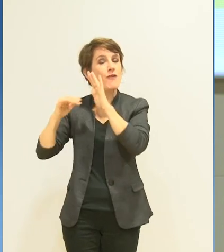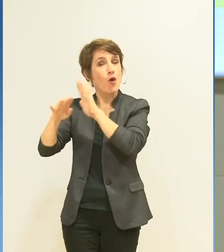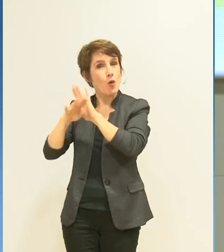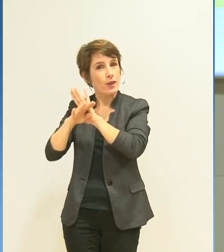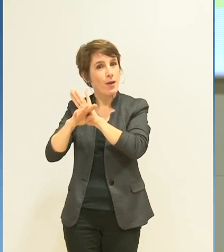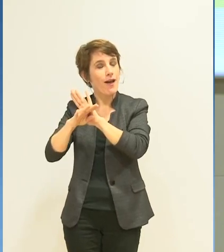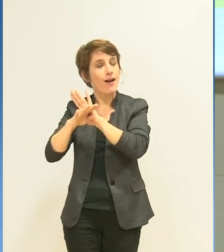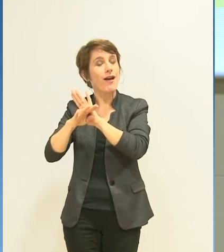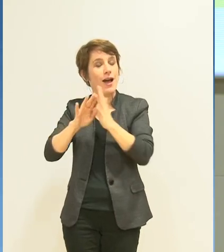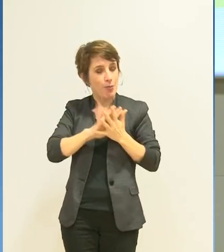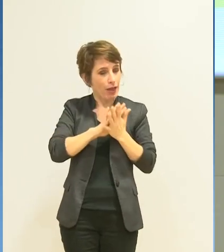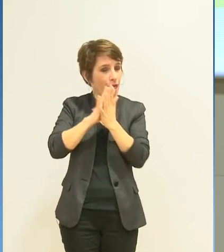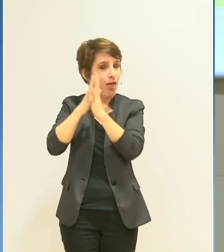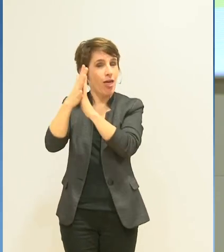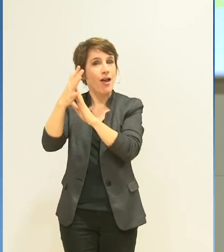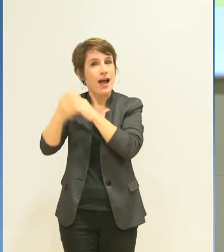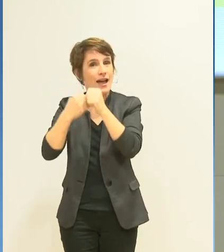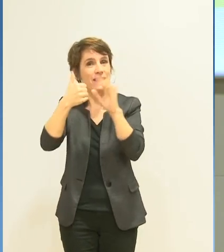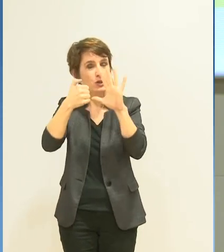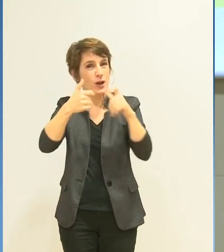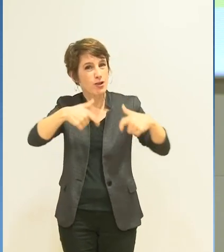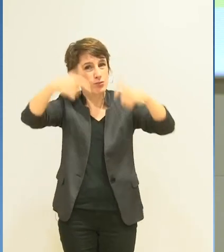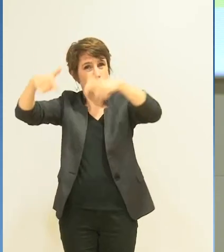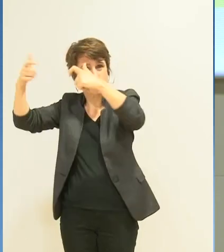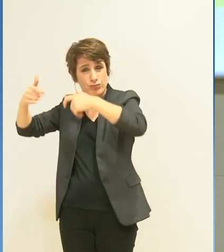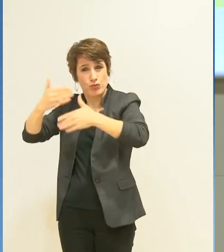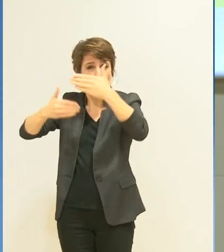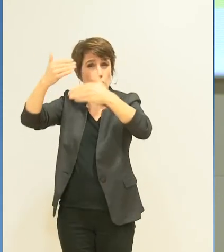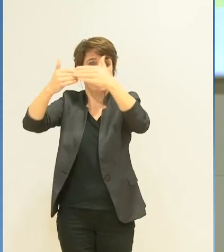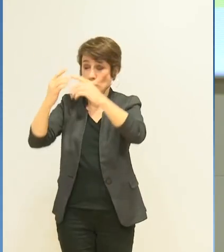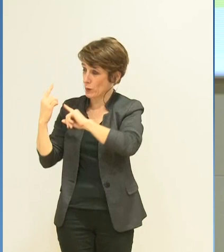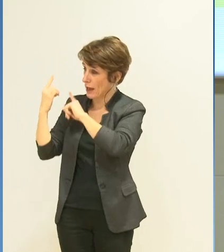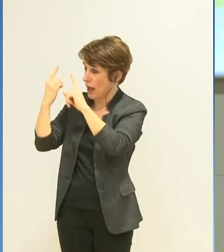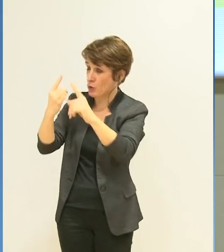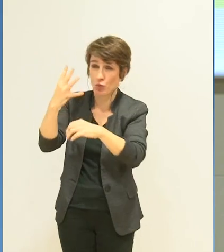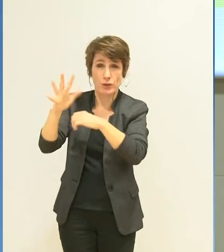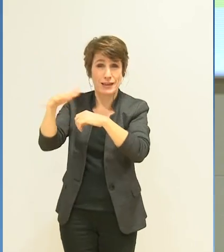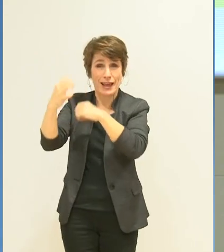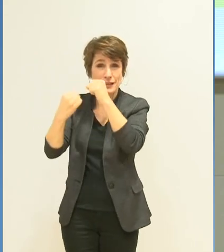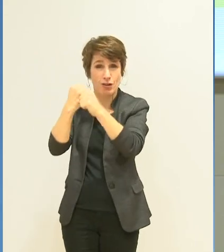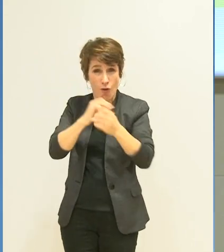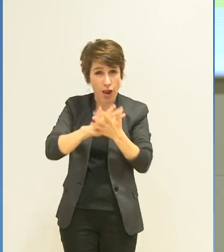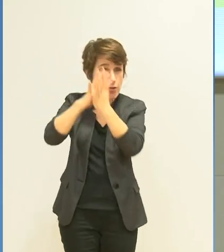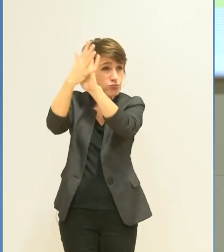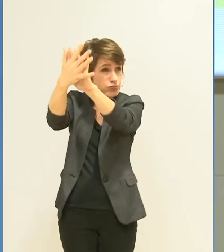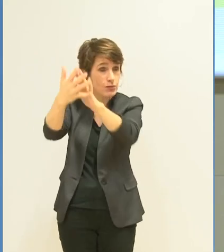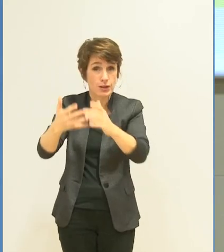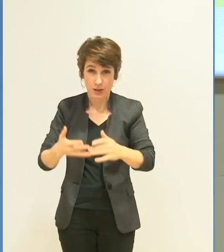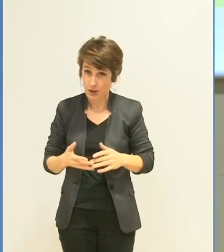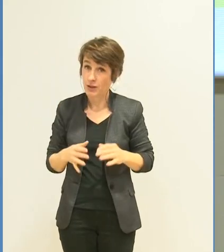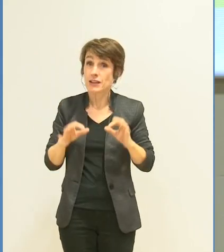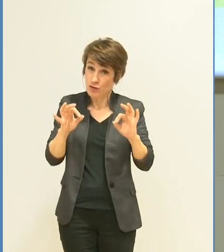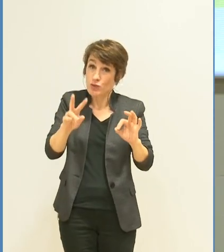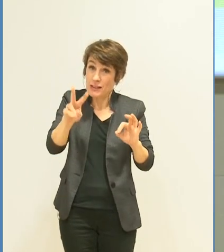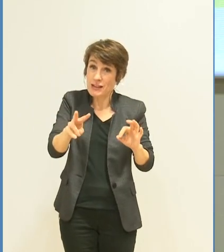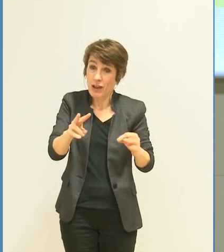60 et les projets de rénovation urbaine depuis une grosse quinzaine d'années et deux fait effectivement c'est